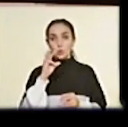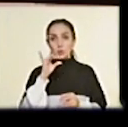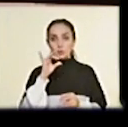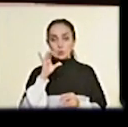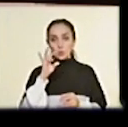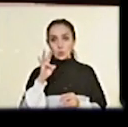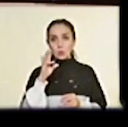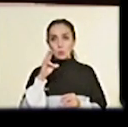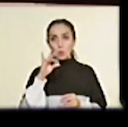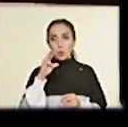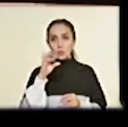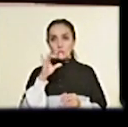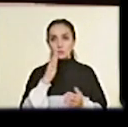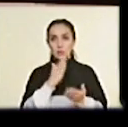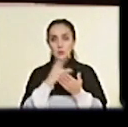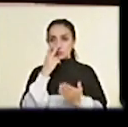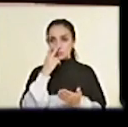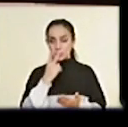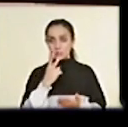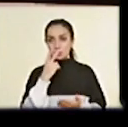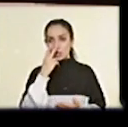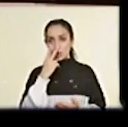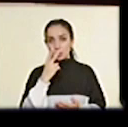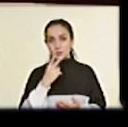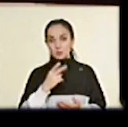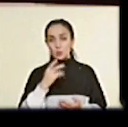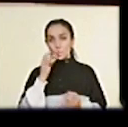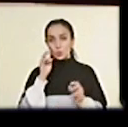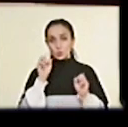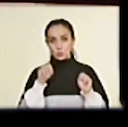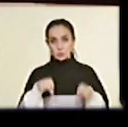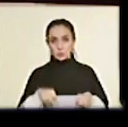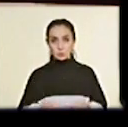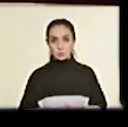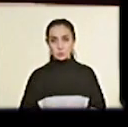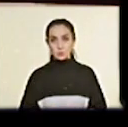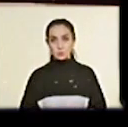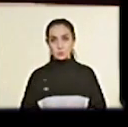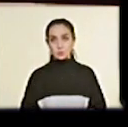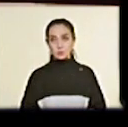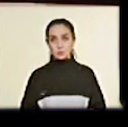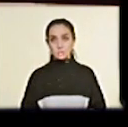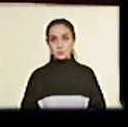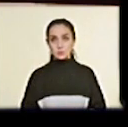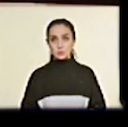polislarida aks etgan manzaralarni ko'rishimiz mumkin.